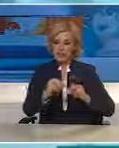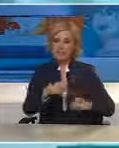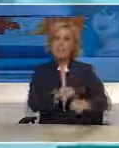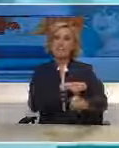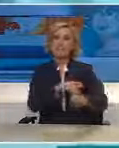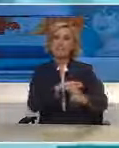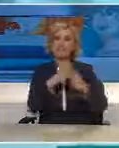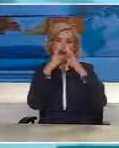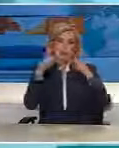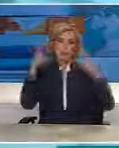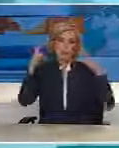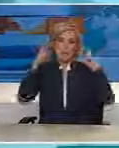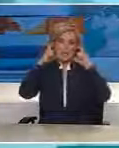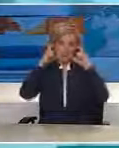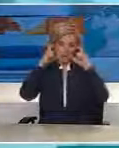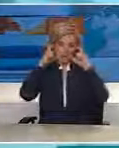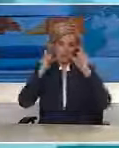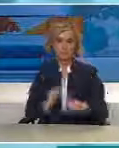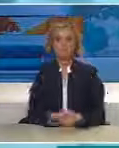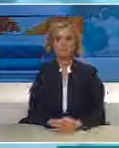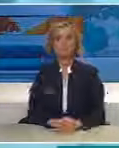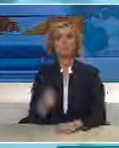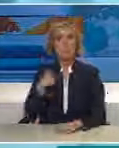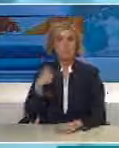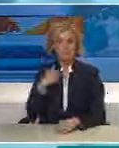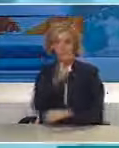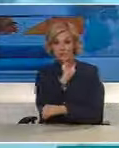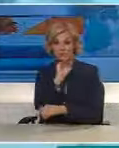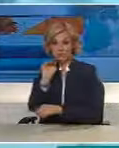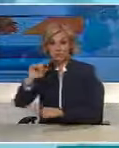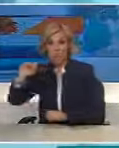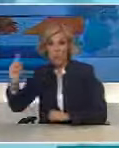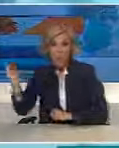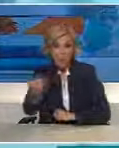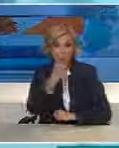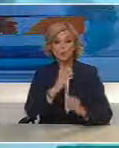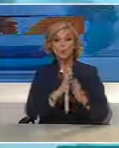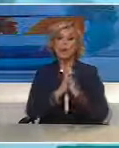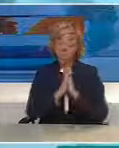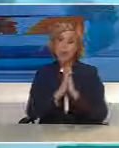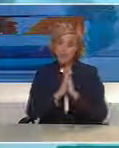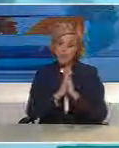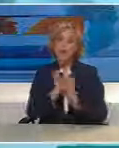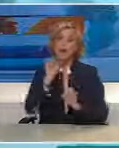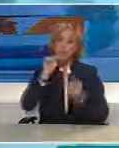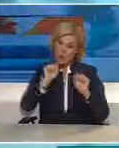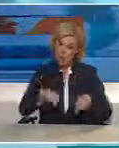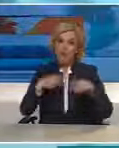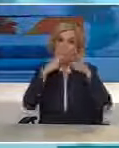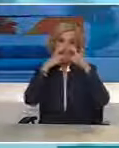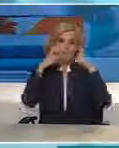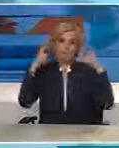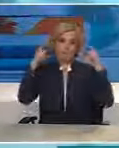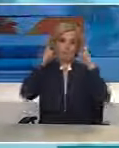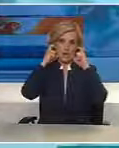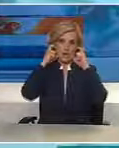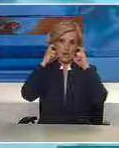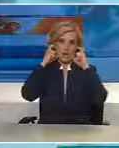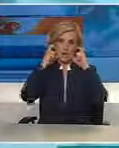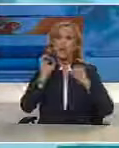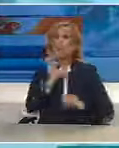μάσκας, η οποία θα γίνεται σαν μια σύσταση αυτή την περίοδο, σύμφωνα με την οδηγία του ECDC, θα αφορά